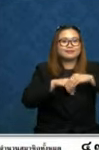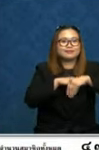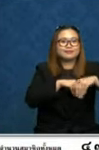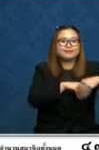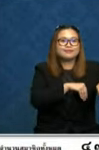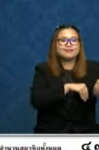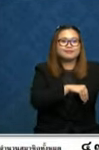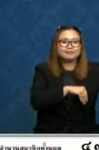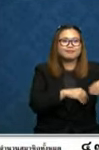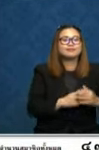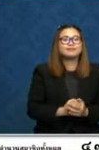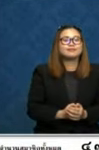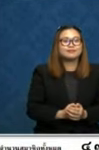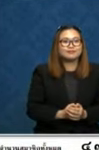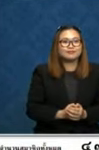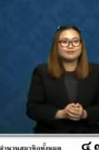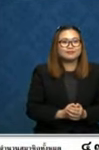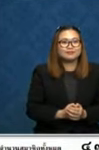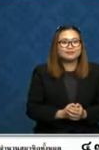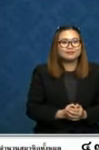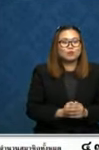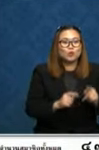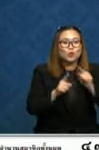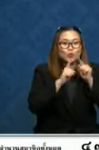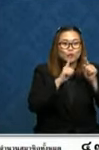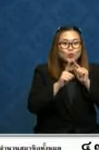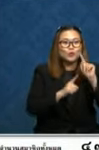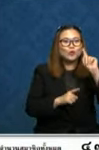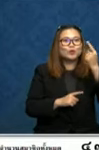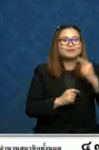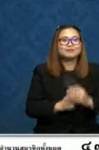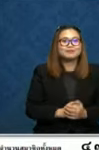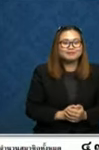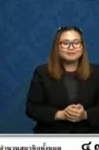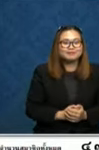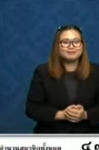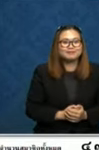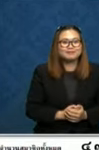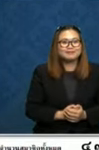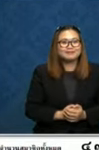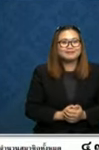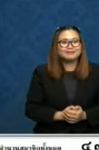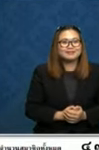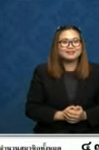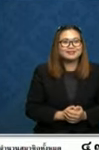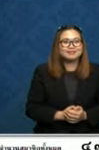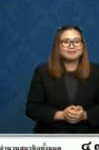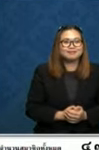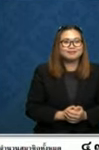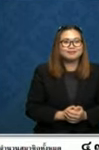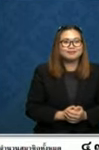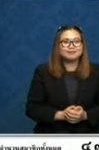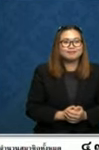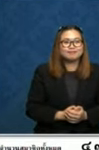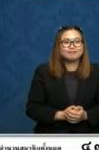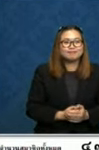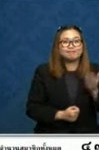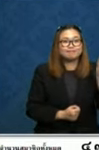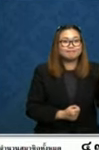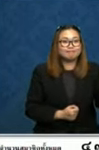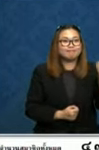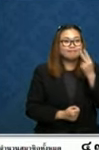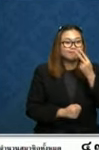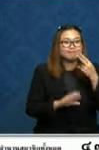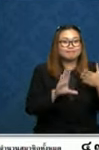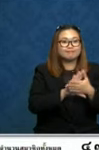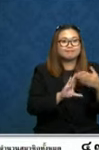บนี้นะครับขยี้อีกทีนึงคือบอกว่าจะต้องการที่จะไปสไลด์ก่อนหน้านะครับเลย